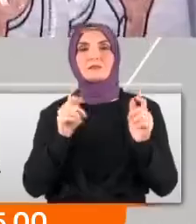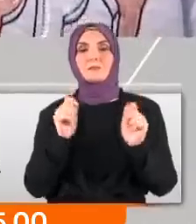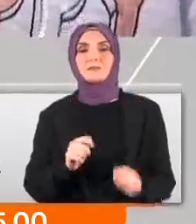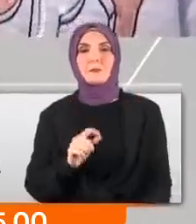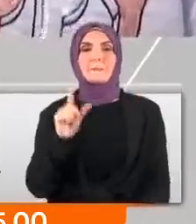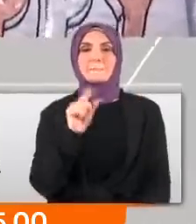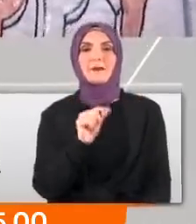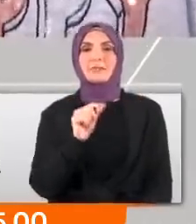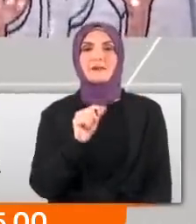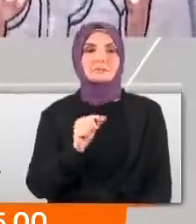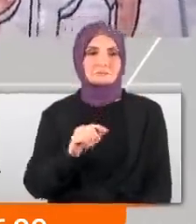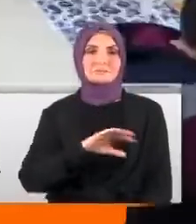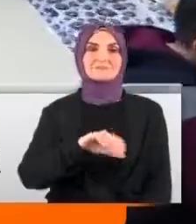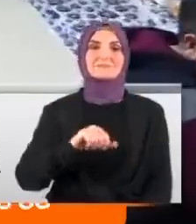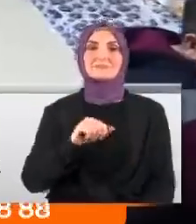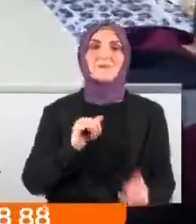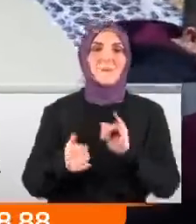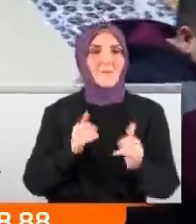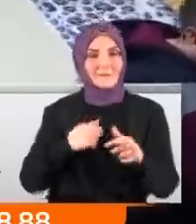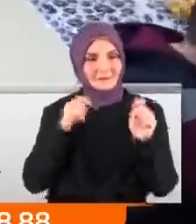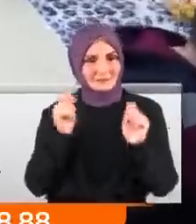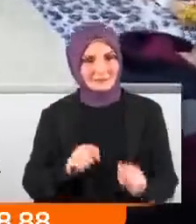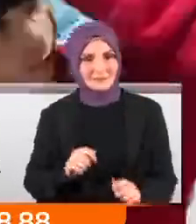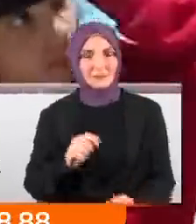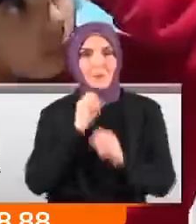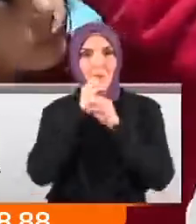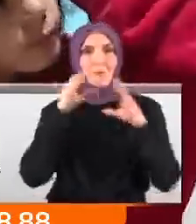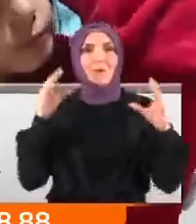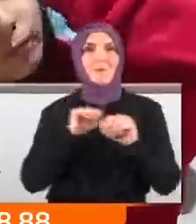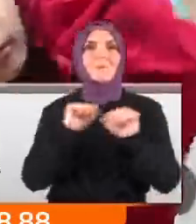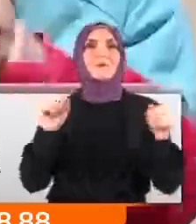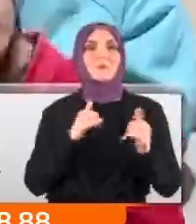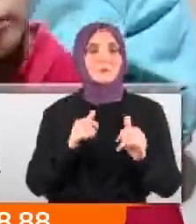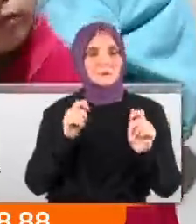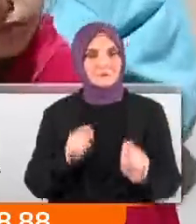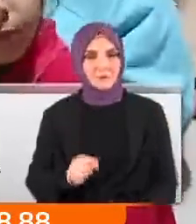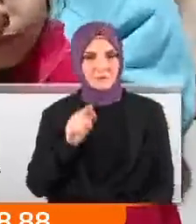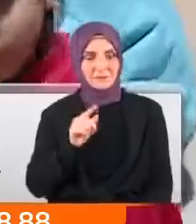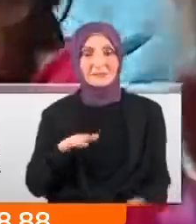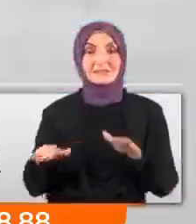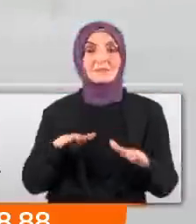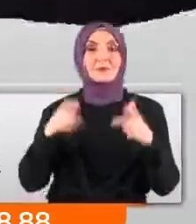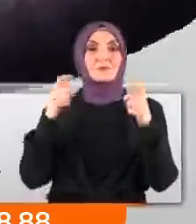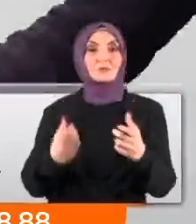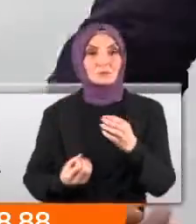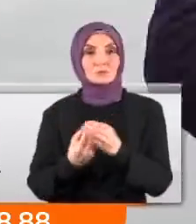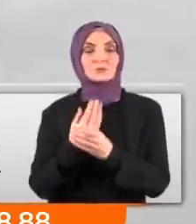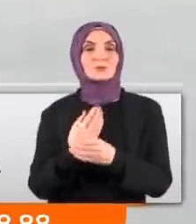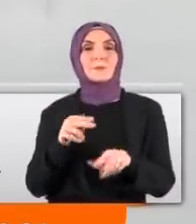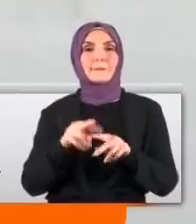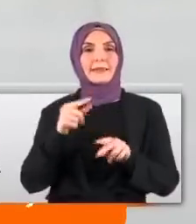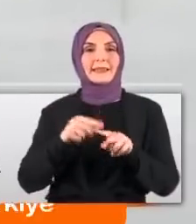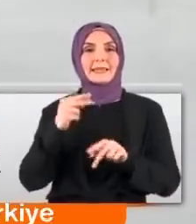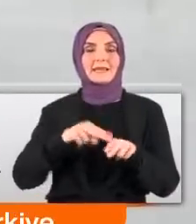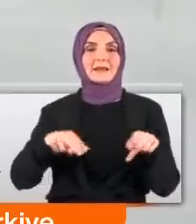oynuyoruz. Bugün balon patlatmaca oynadık. Burası Minika'nın deprem bölgesine kurduğu oyun alanlarından biri.